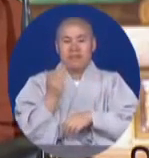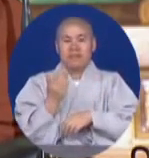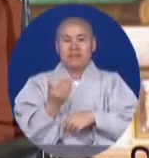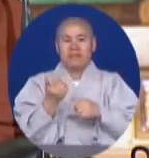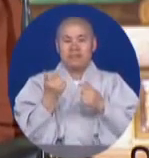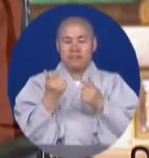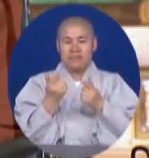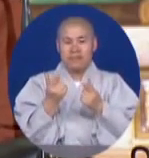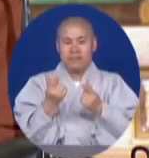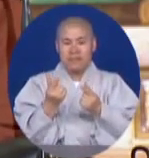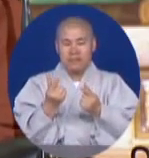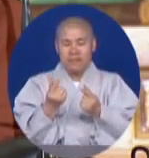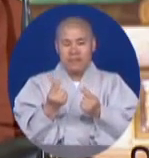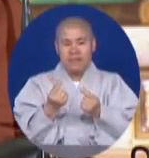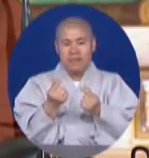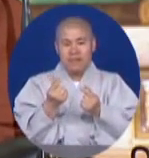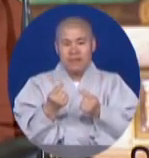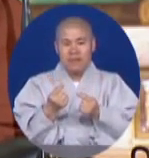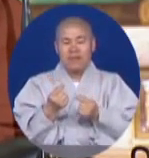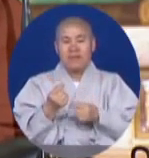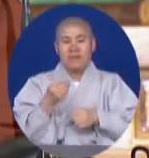다 삼도고죠.